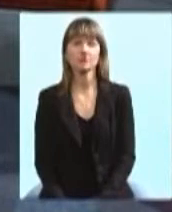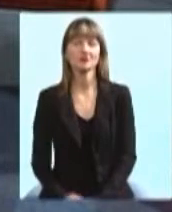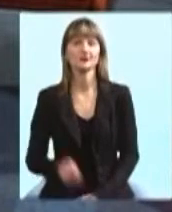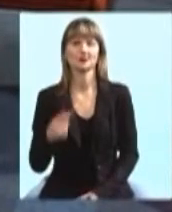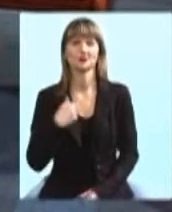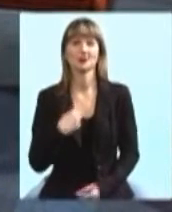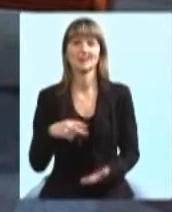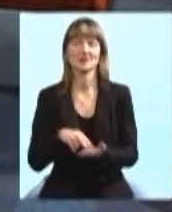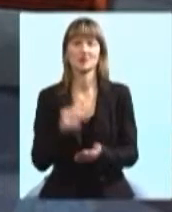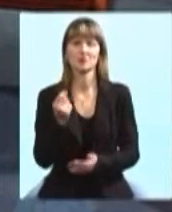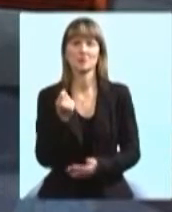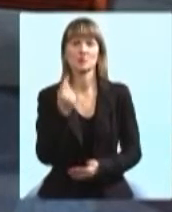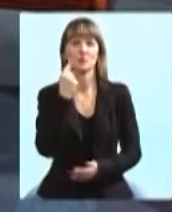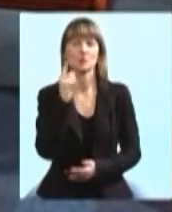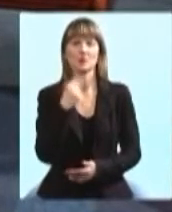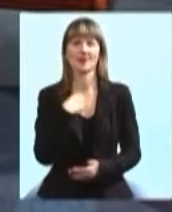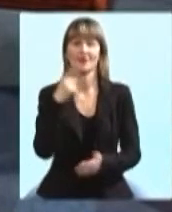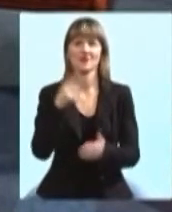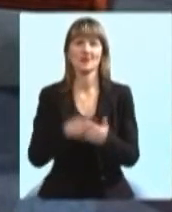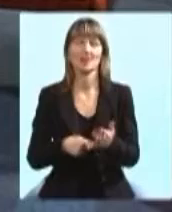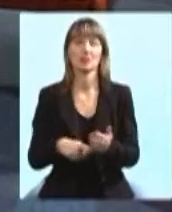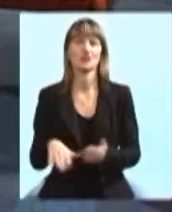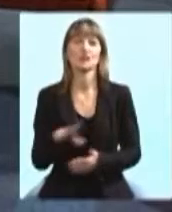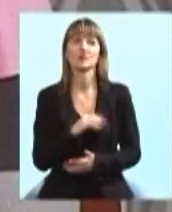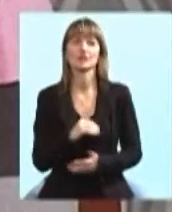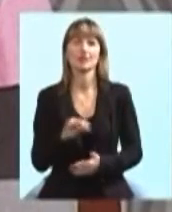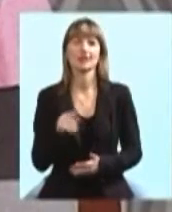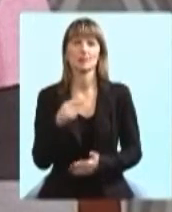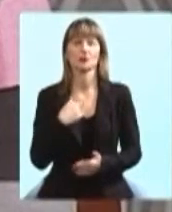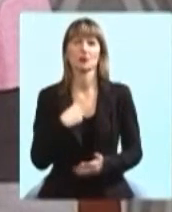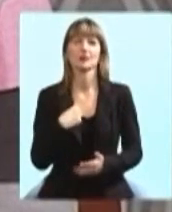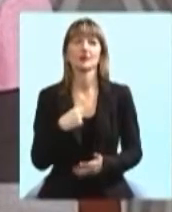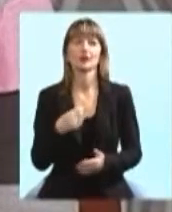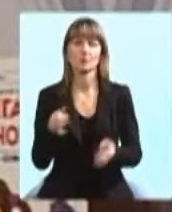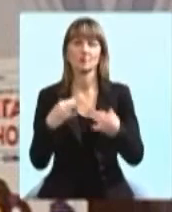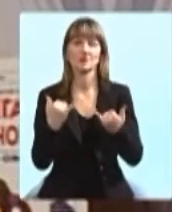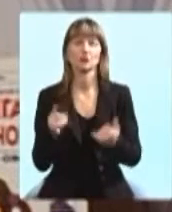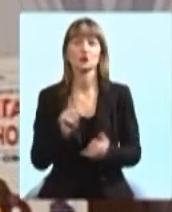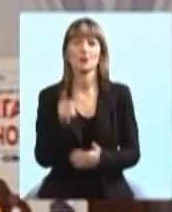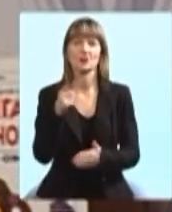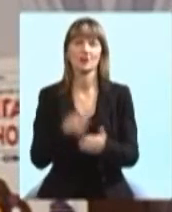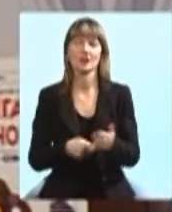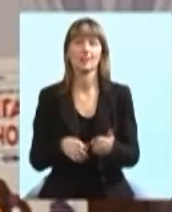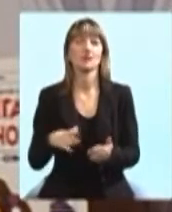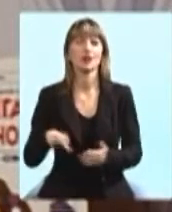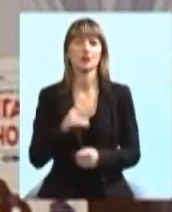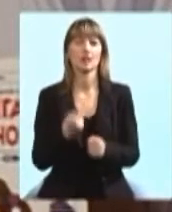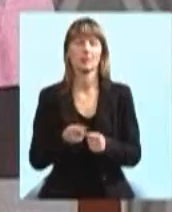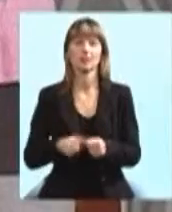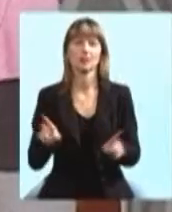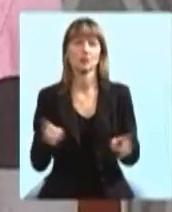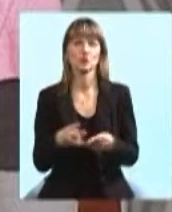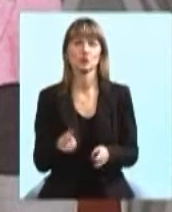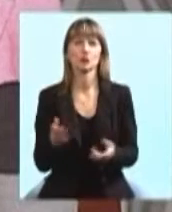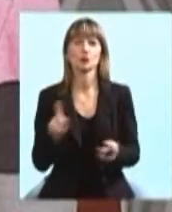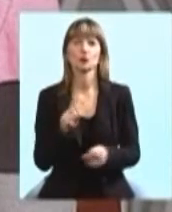Щось мені вже стало аж соромно, що я вірю це у все підряд. І навіть ти мене переконала сьогодні, що вірити у всі ці забобони просто не варто.